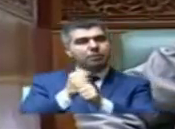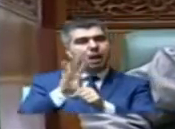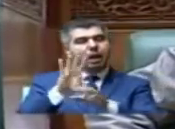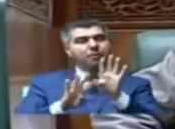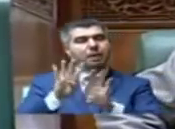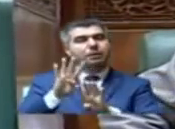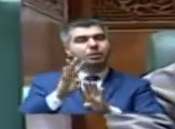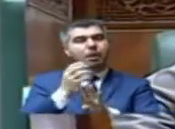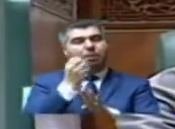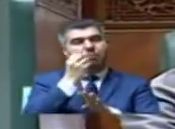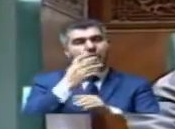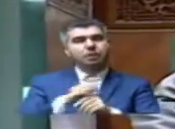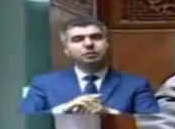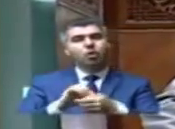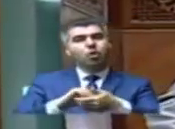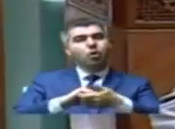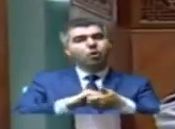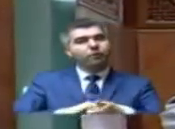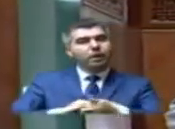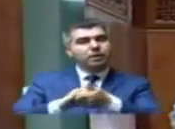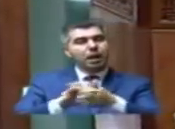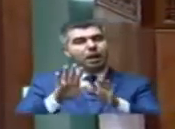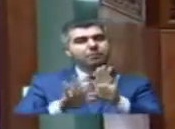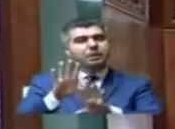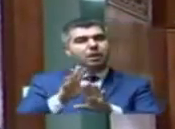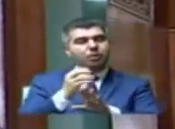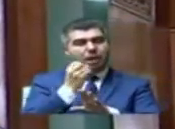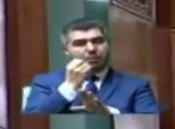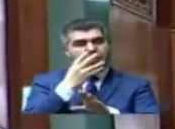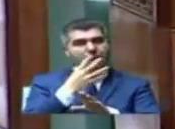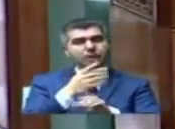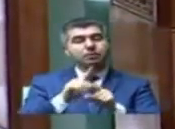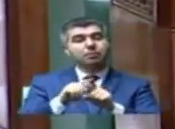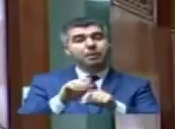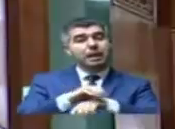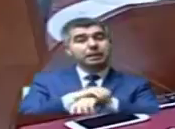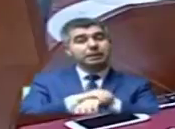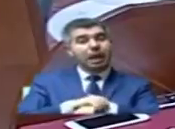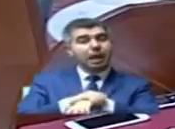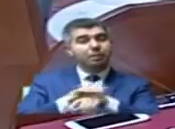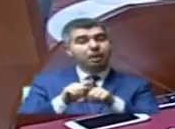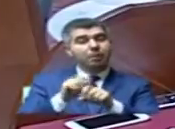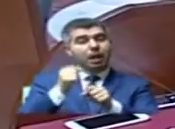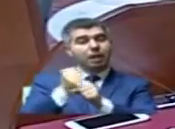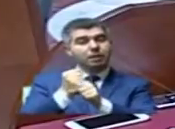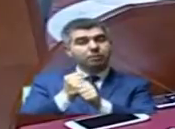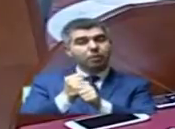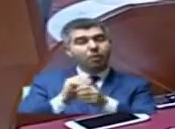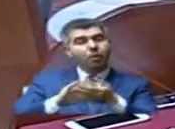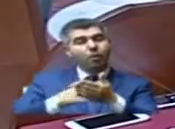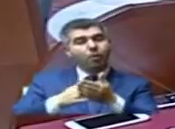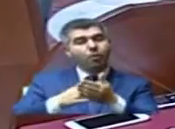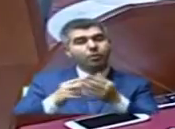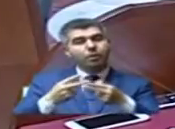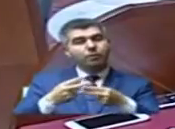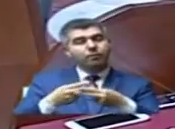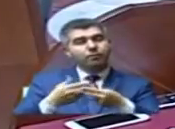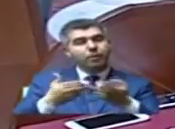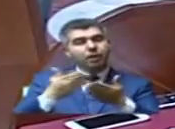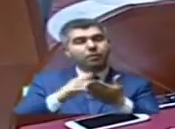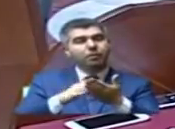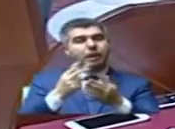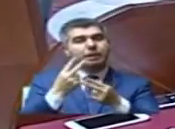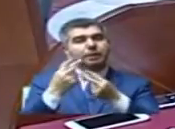مارس، كونفدرالية ديمقراطية الشغل يوم 15 مارس، الاتحاد الوطني للشغل يوم 21 مارس، الاتحاد العام للشغالين بالمغرب